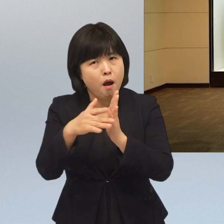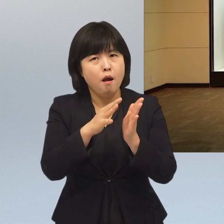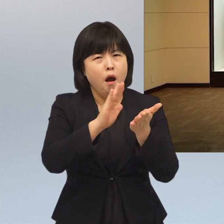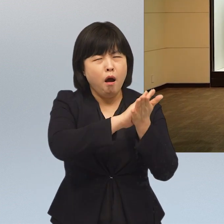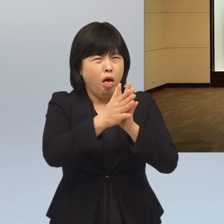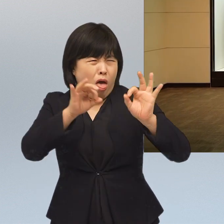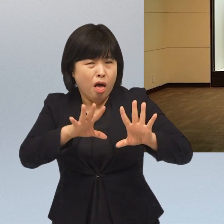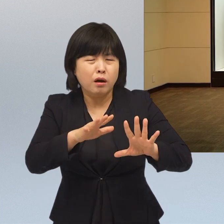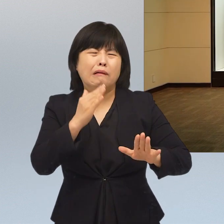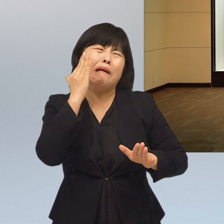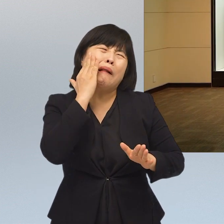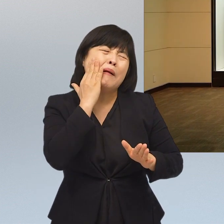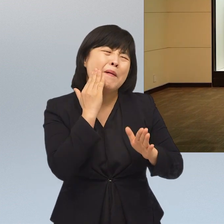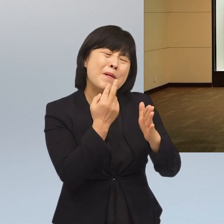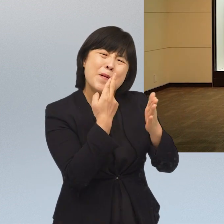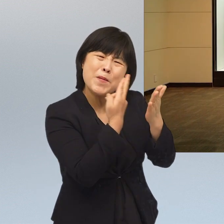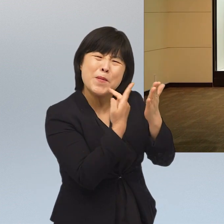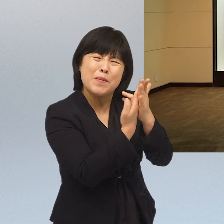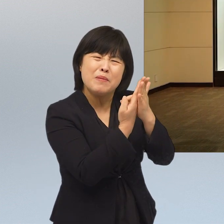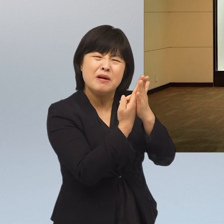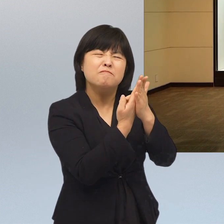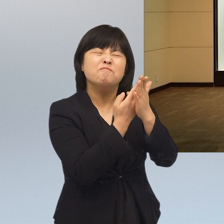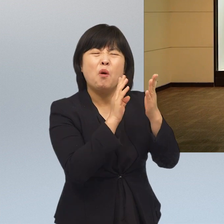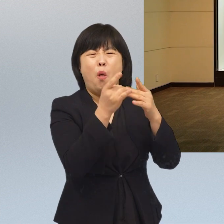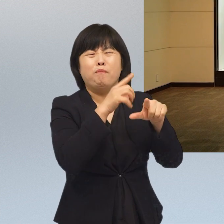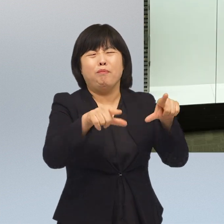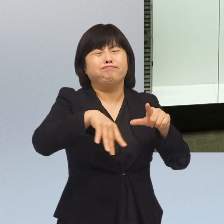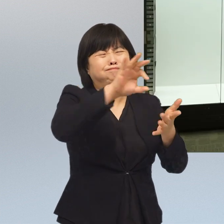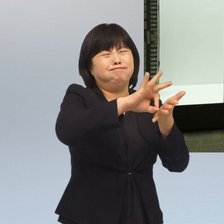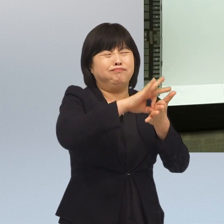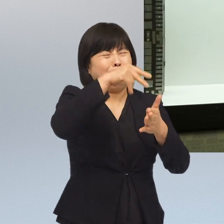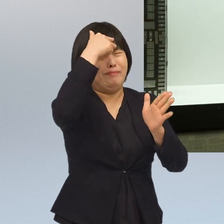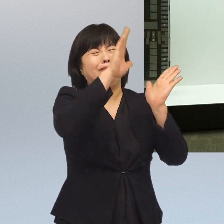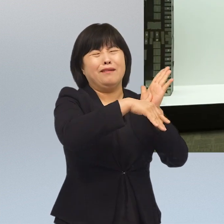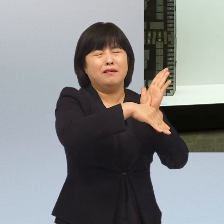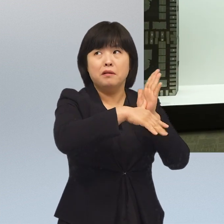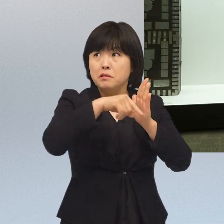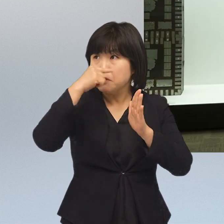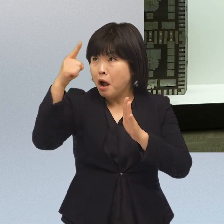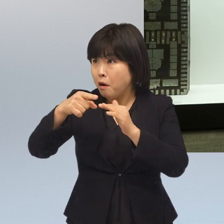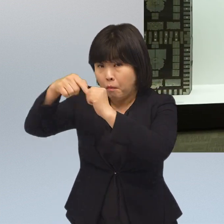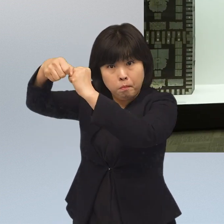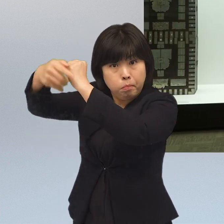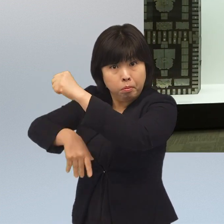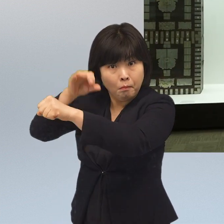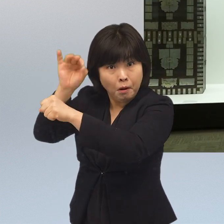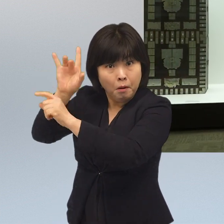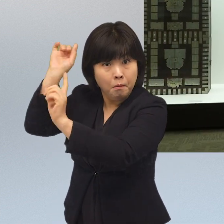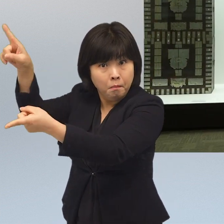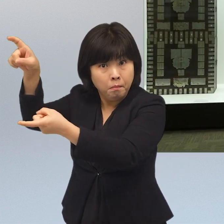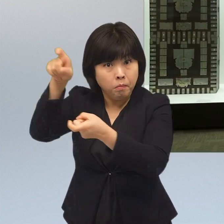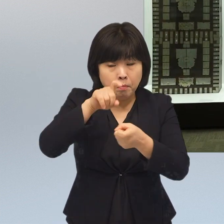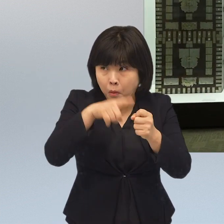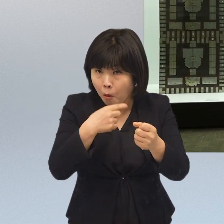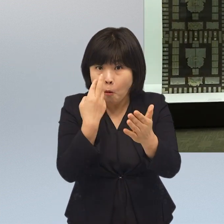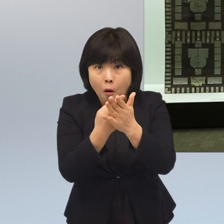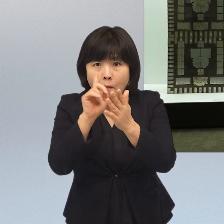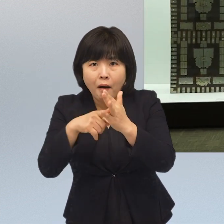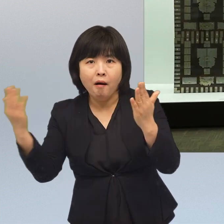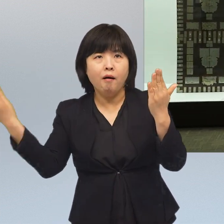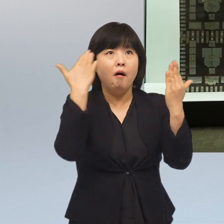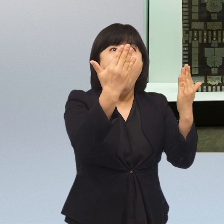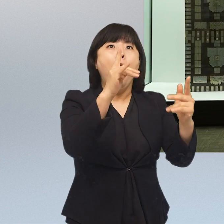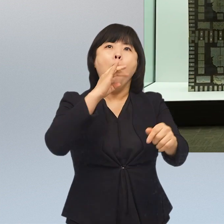해도 변색이 쉽게 되는 청동 거울을 사용하는 것이 보편적이었던 시대. 서양으로부터 수입된